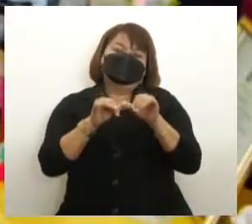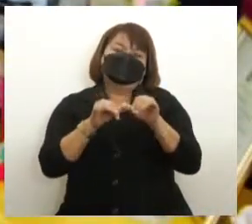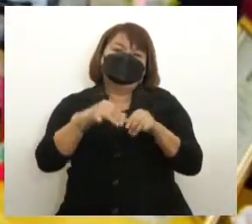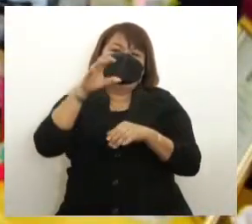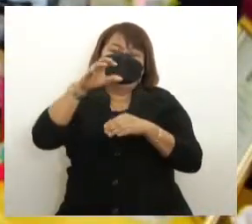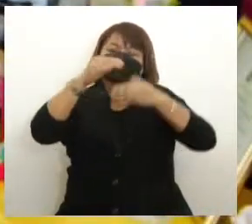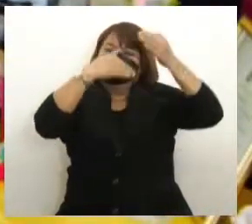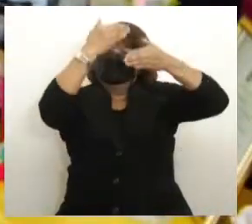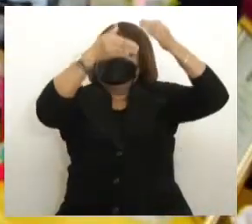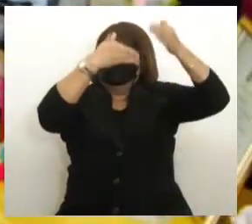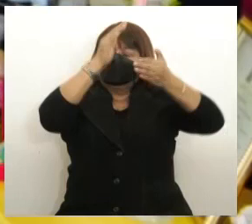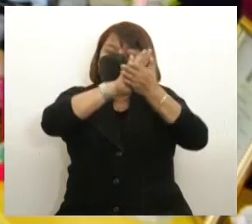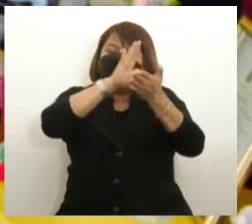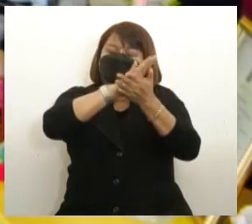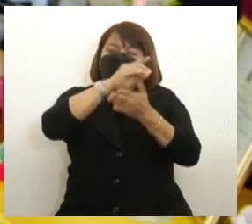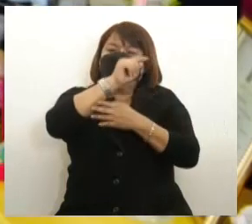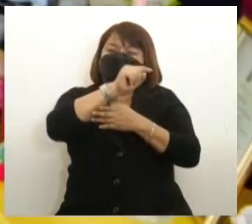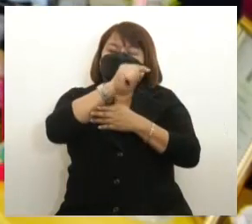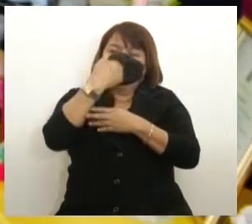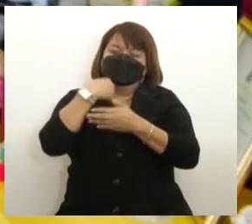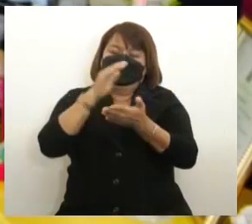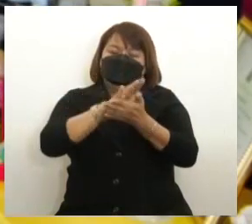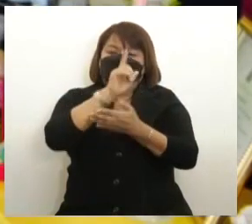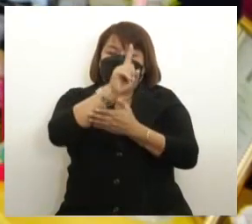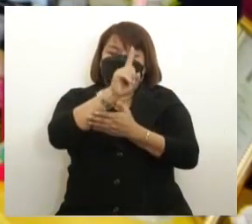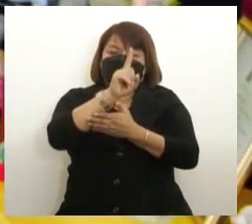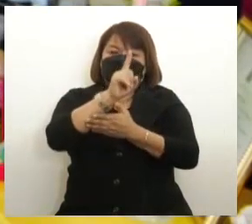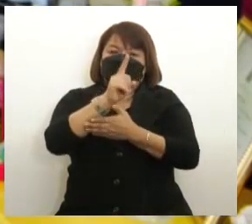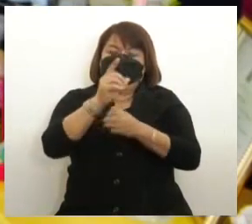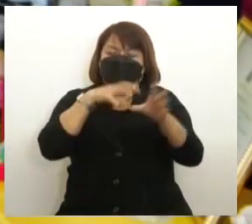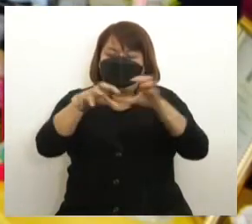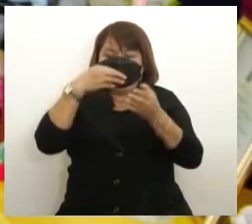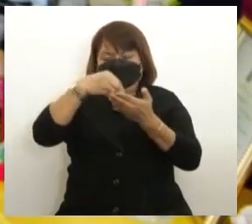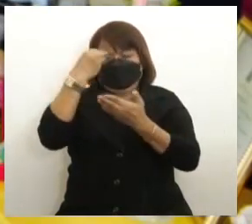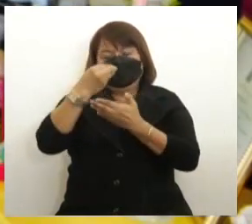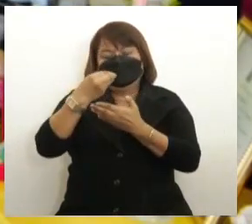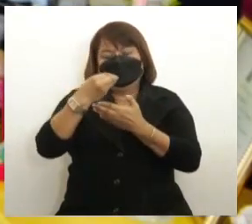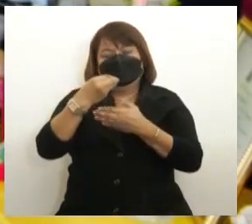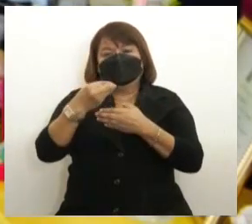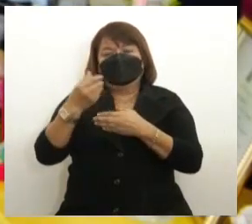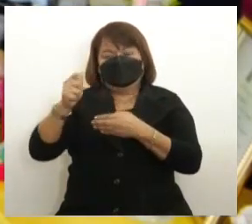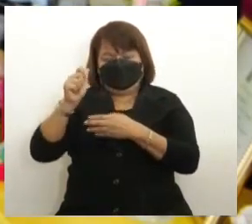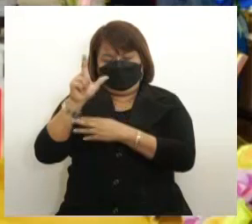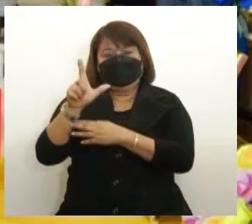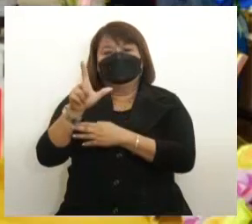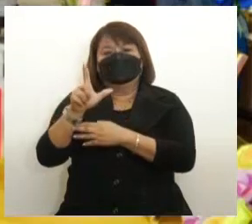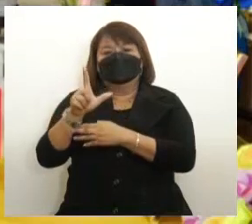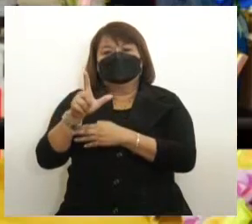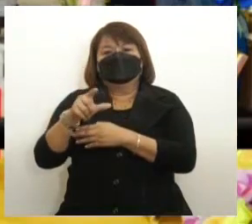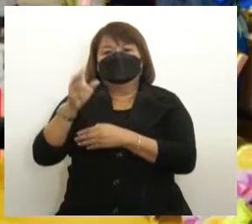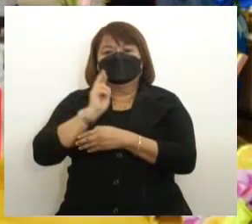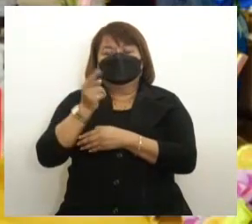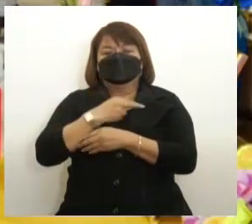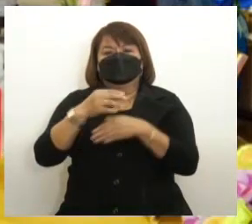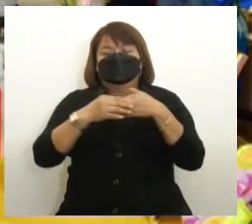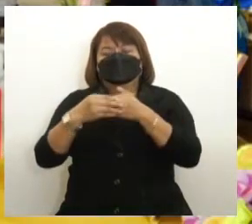การของโรงเรียนสหราชรังสฤษฎิ์ซึ่งเป็นอีกโรงเรียนหนึ่งนะคะที่เน้นการจัดการเรียนการสอนเชิงรุกหรือว่า Active Learning ค่ะ นี่นะคะพวกเรานะคะ